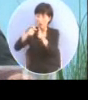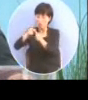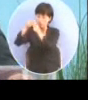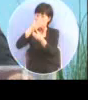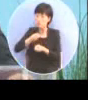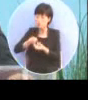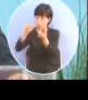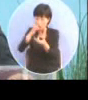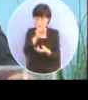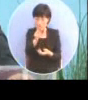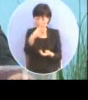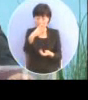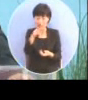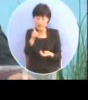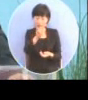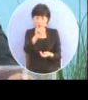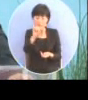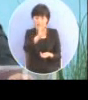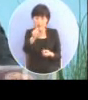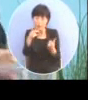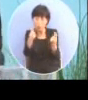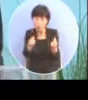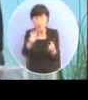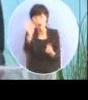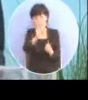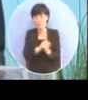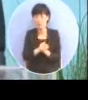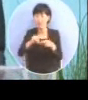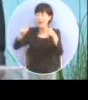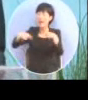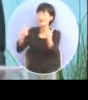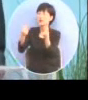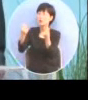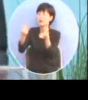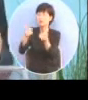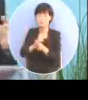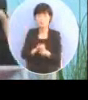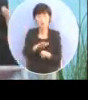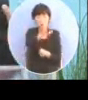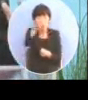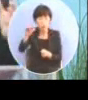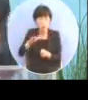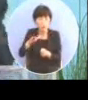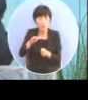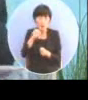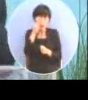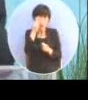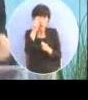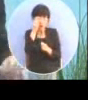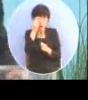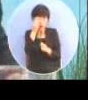Cái chúc phúc chúng ta đón nhận được không phải chỉ giống như Jeremy đâu. Nói giống như Eli.